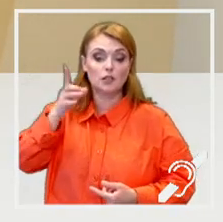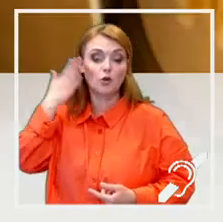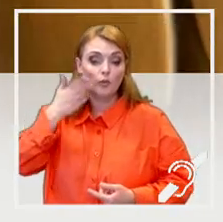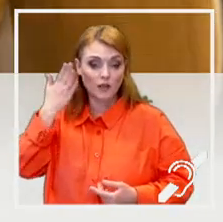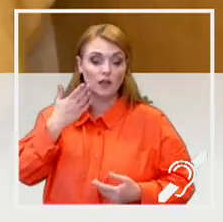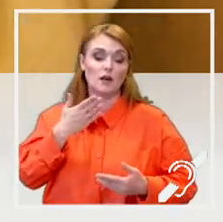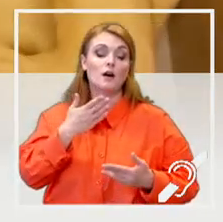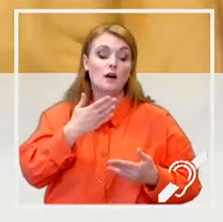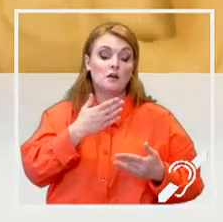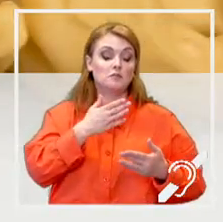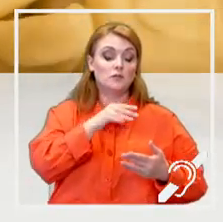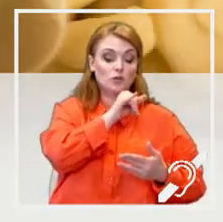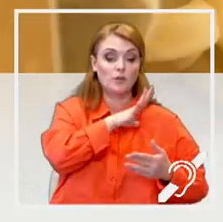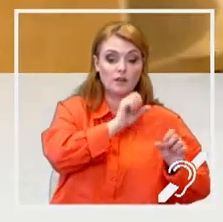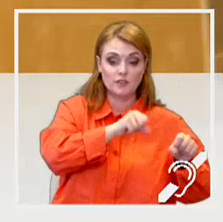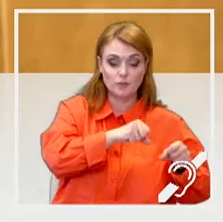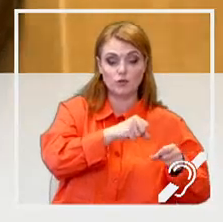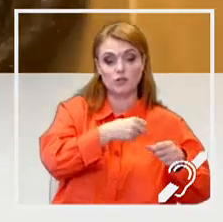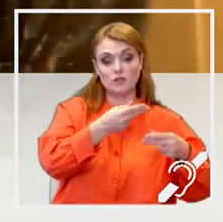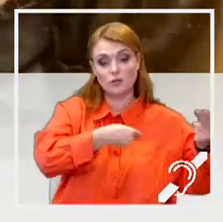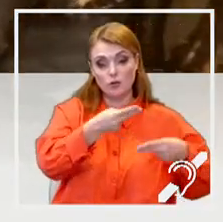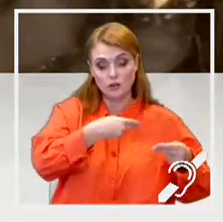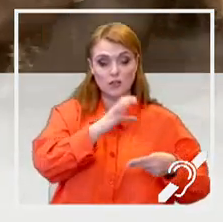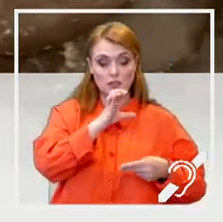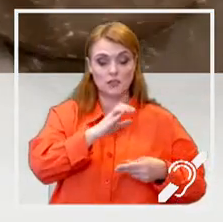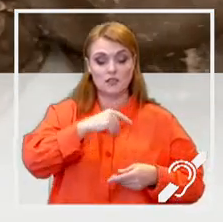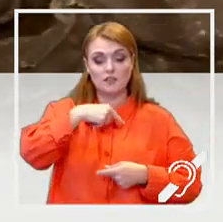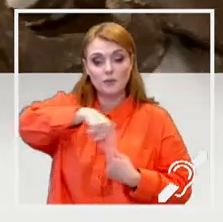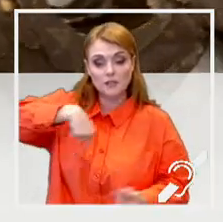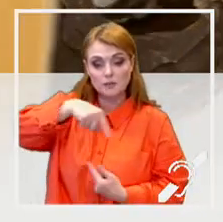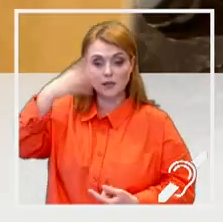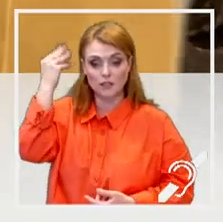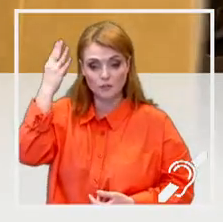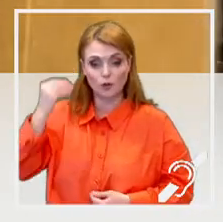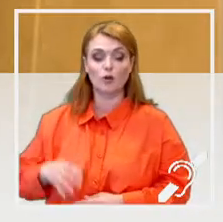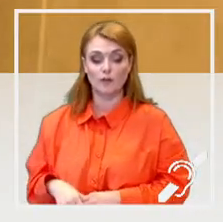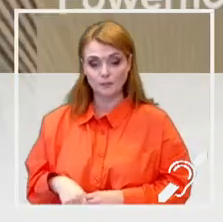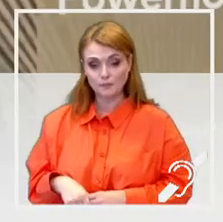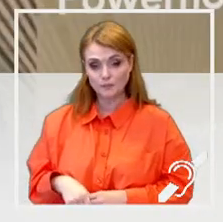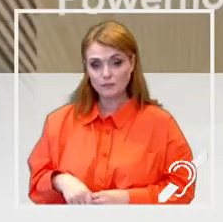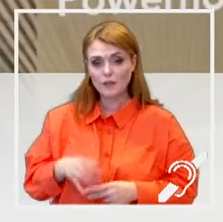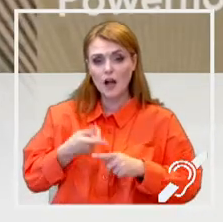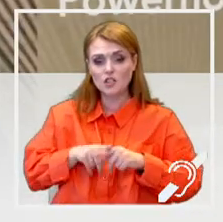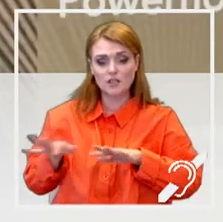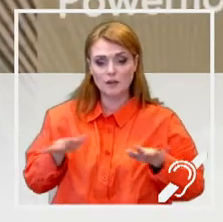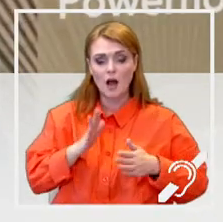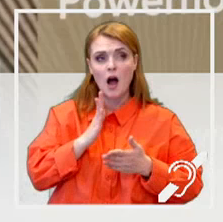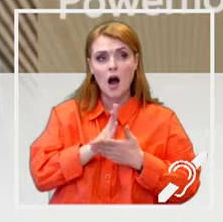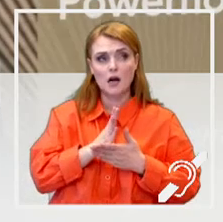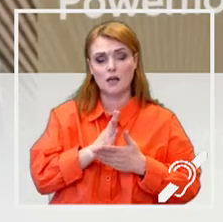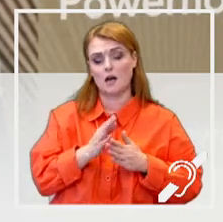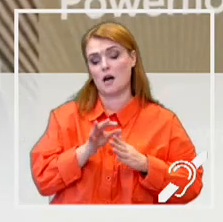companii producătoare și exportatoare din Republica Moldova. Este un eveniment menit să pună față în